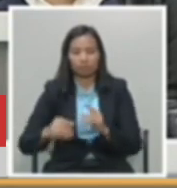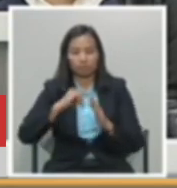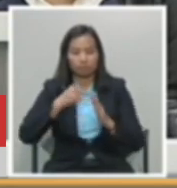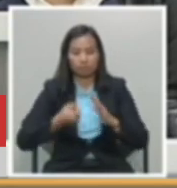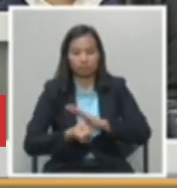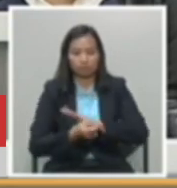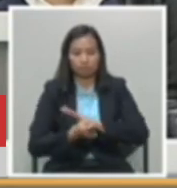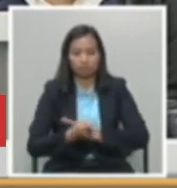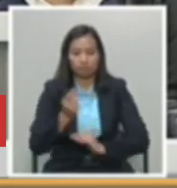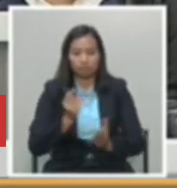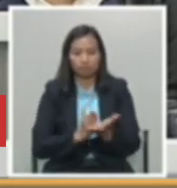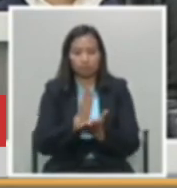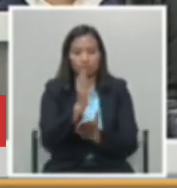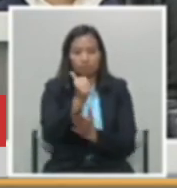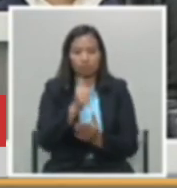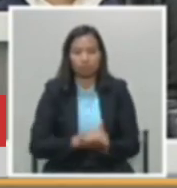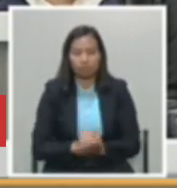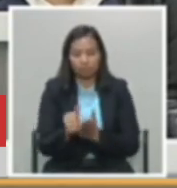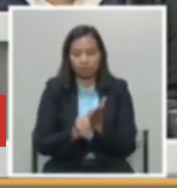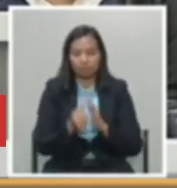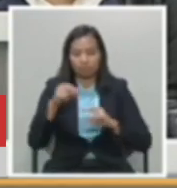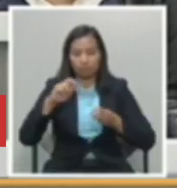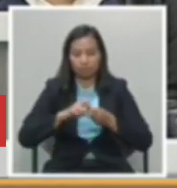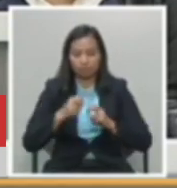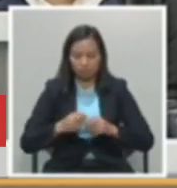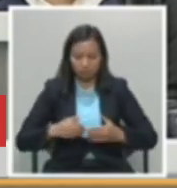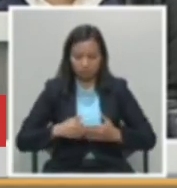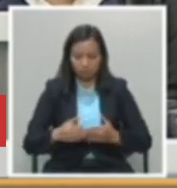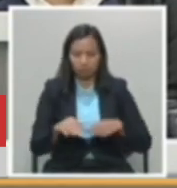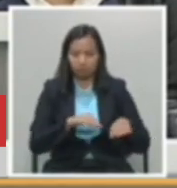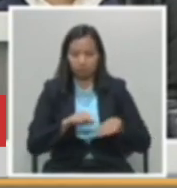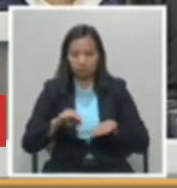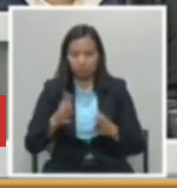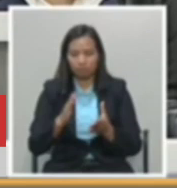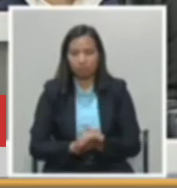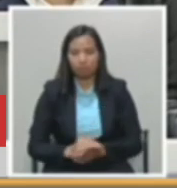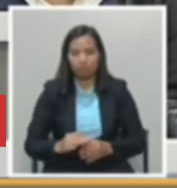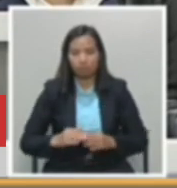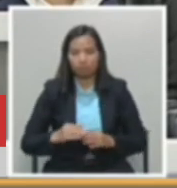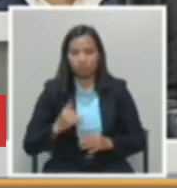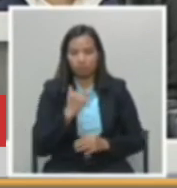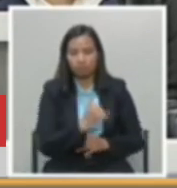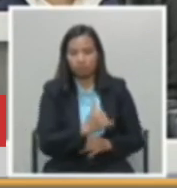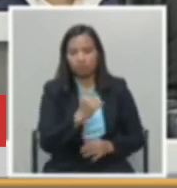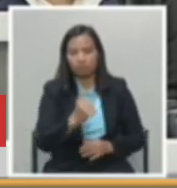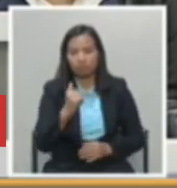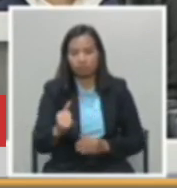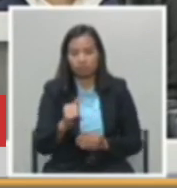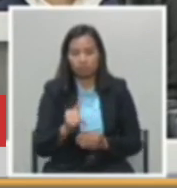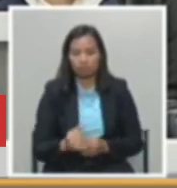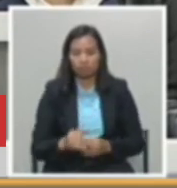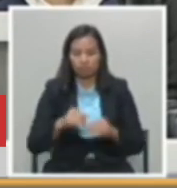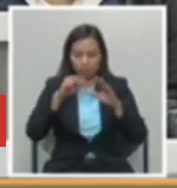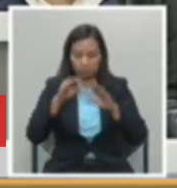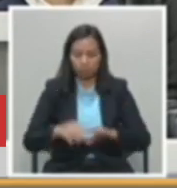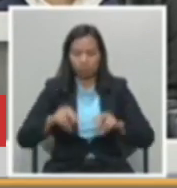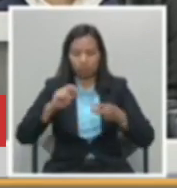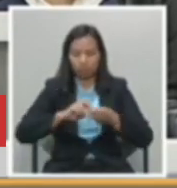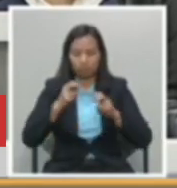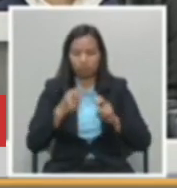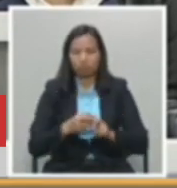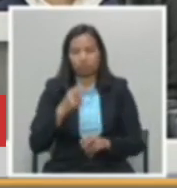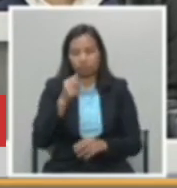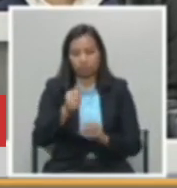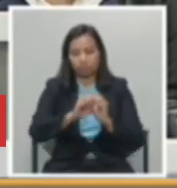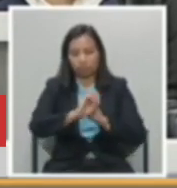บความสำเร็จมาแล้วค่ะในเรื่องการแก้ปัญหาท้องไม่พร้อมเราปูพรมเลยค่ะ ปัญหาลดลงอย่างทันทีเห็นได้ชัดอย่